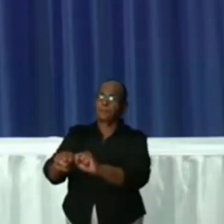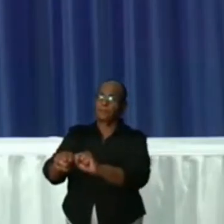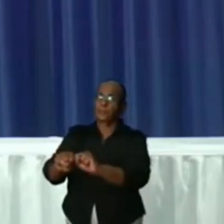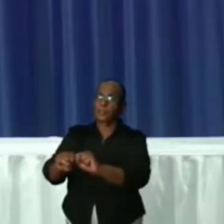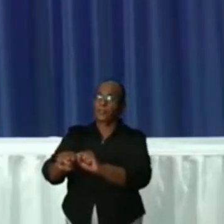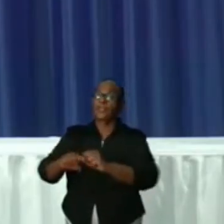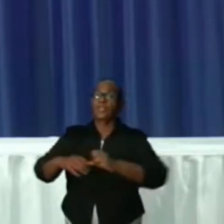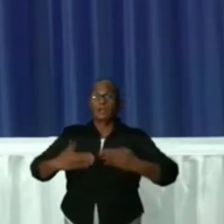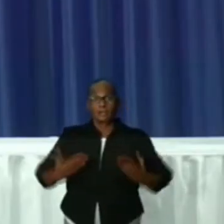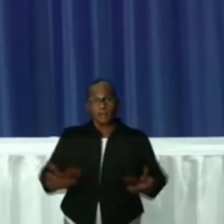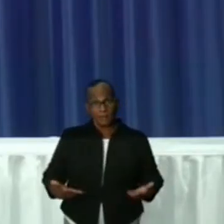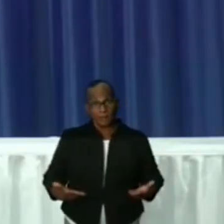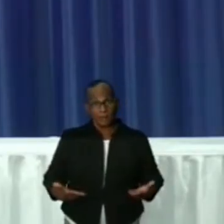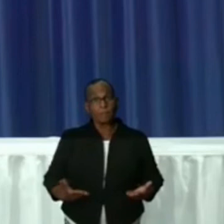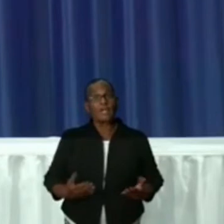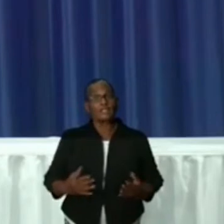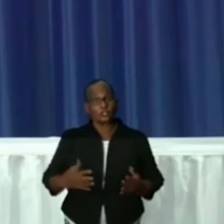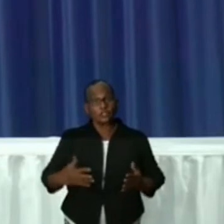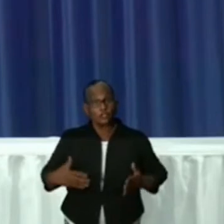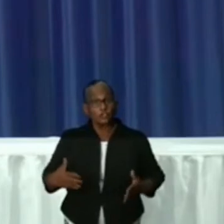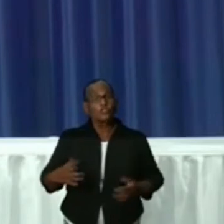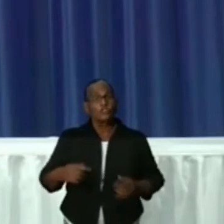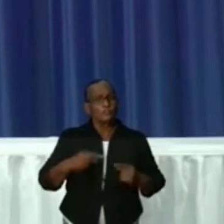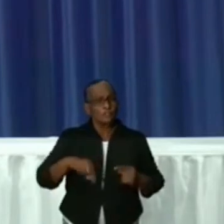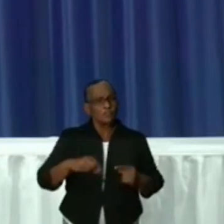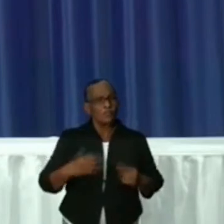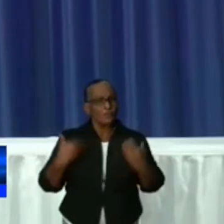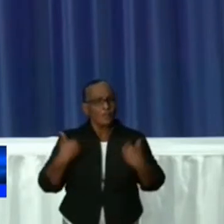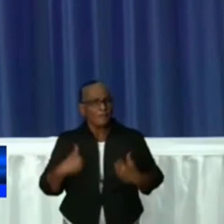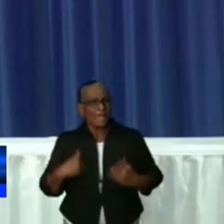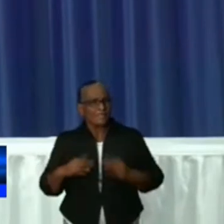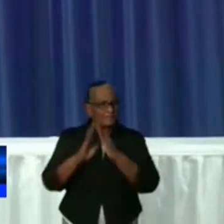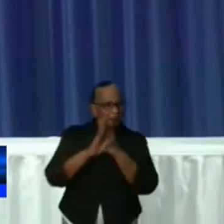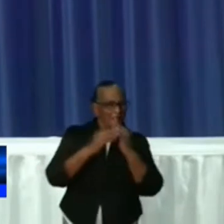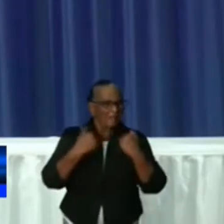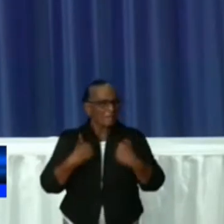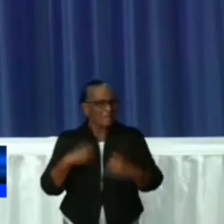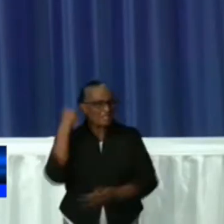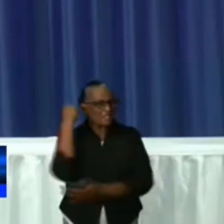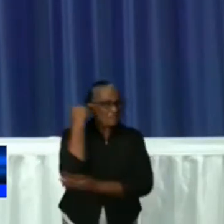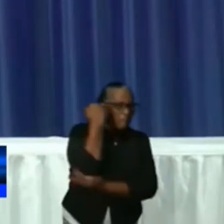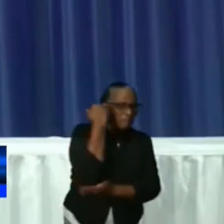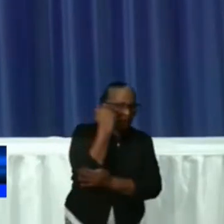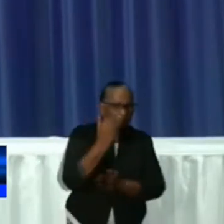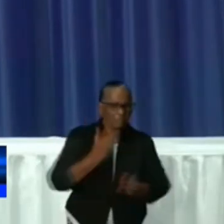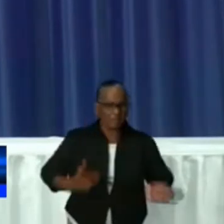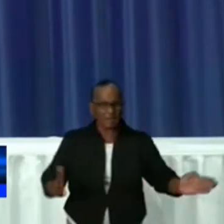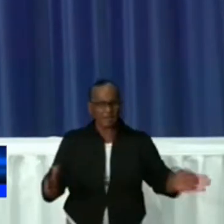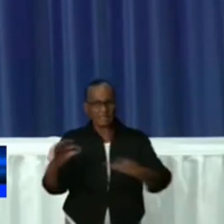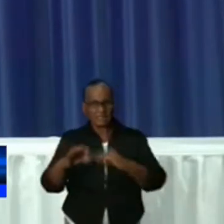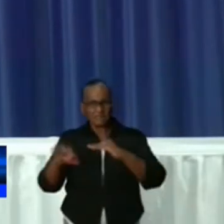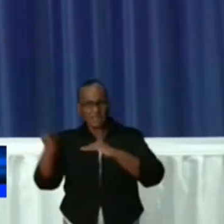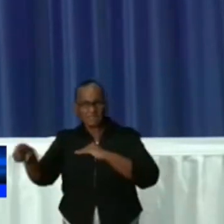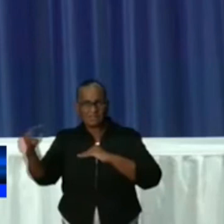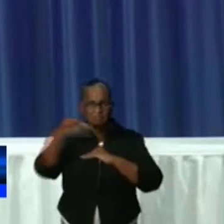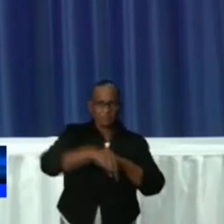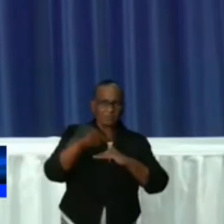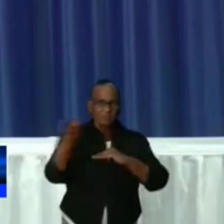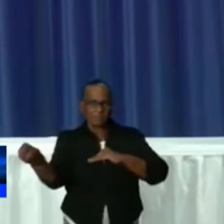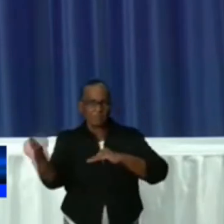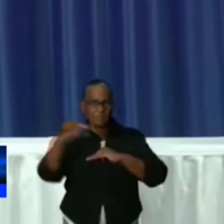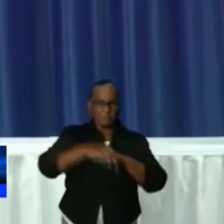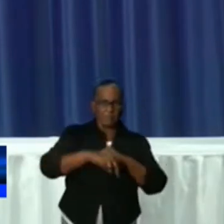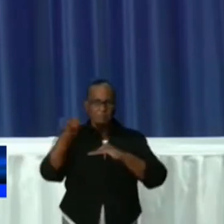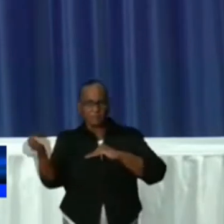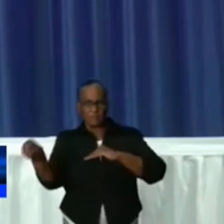U krijgt dan met de stroom, dat kat-en-muisspel dat men speelt met ons aan de grens daar, dat er toch nog steeds mensen op en af